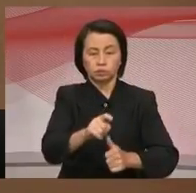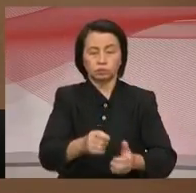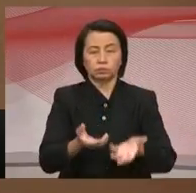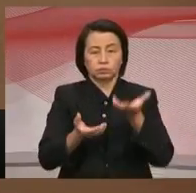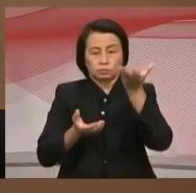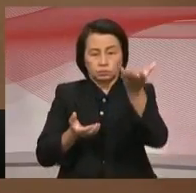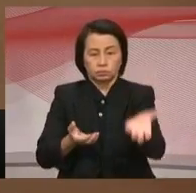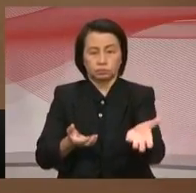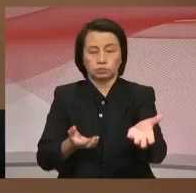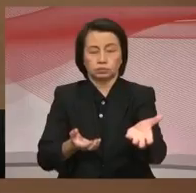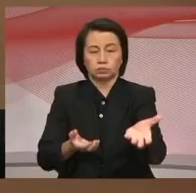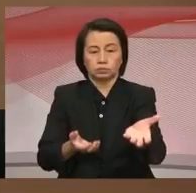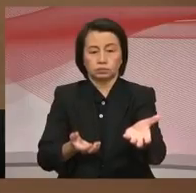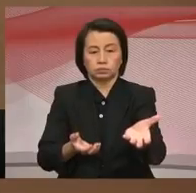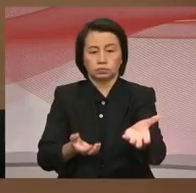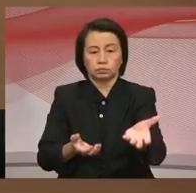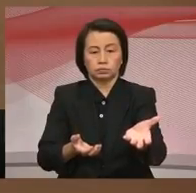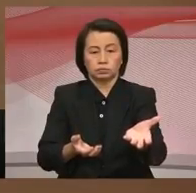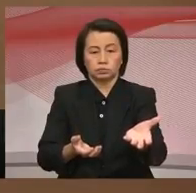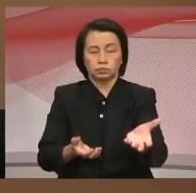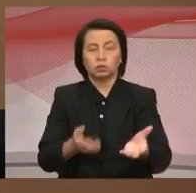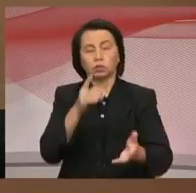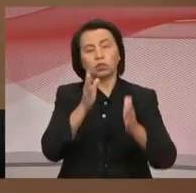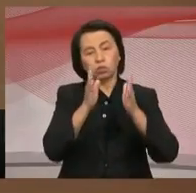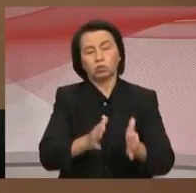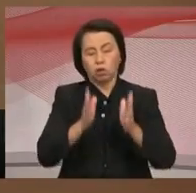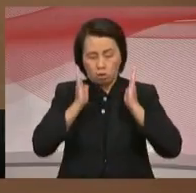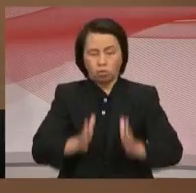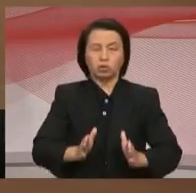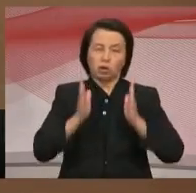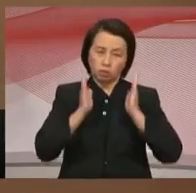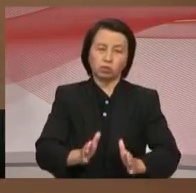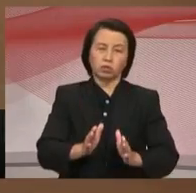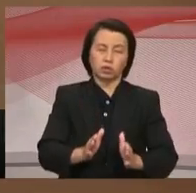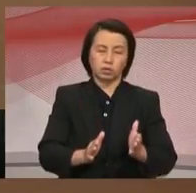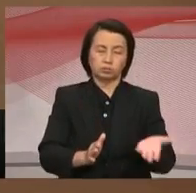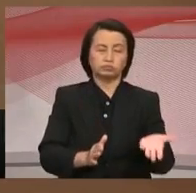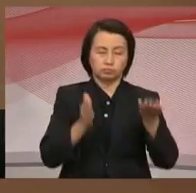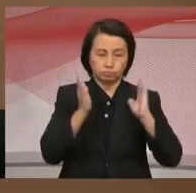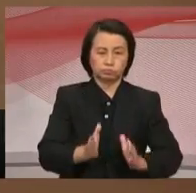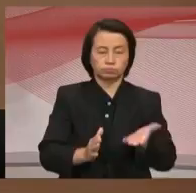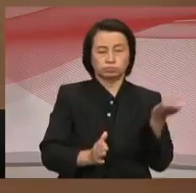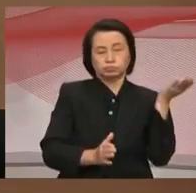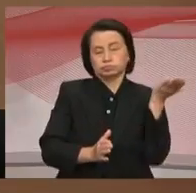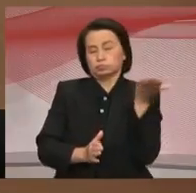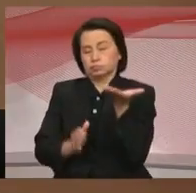disajikan, mesti oleh pramu saji. Ya, mesti